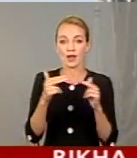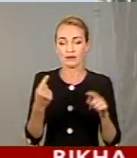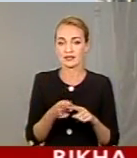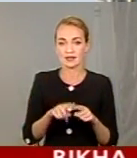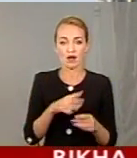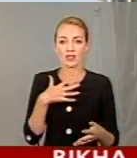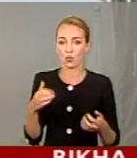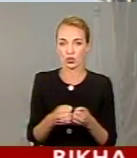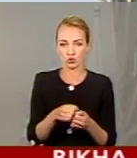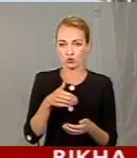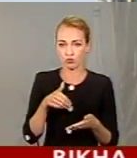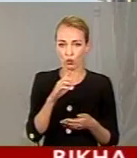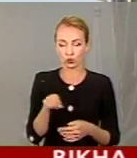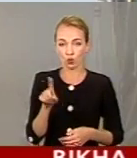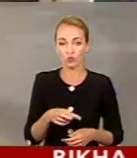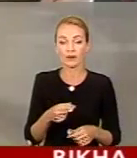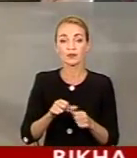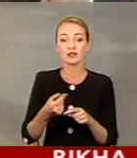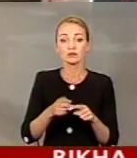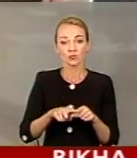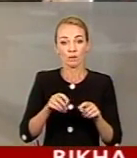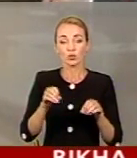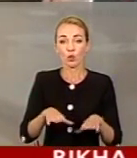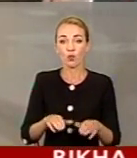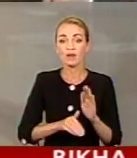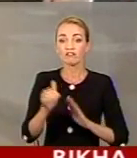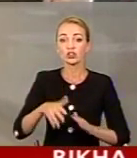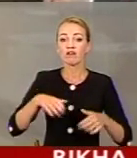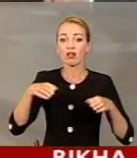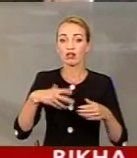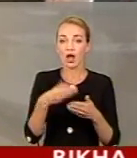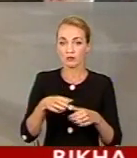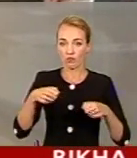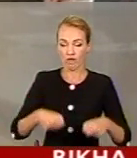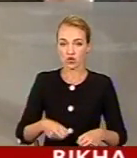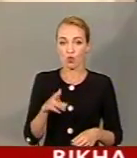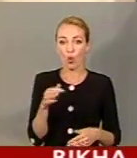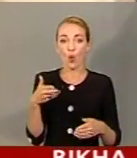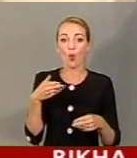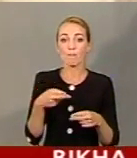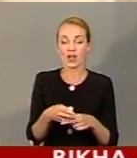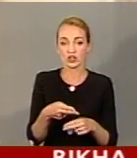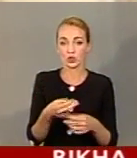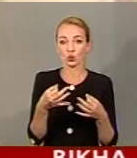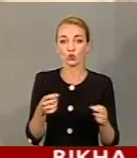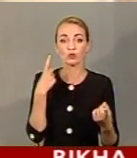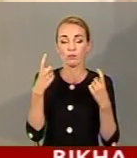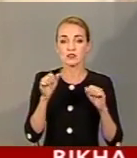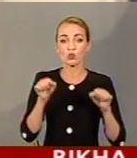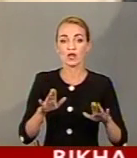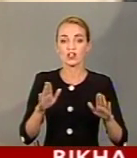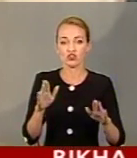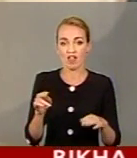категорично спростовує. Крім того, цією постановою Путін перевищив власні повноваження, бо обмежити доступ до інформації можна